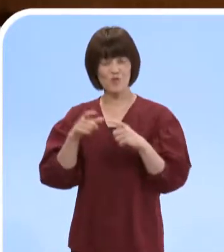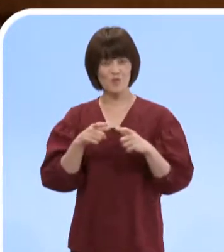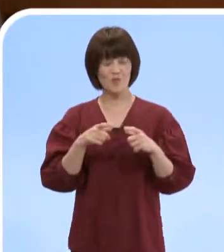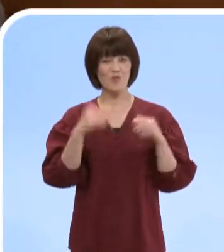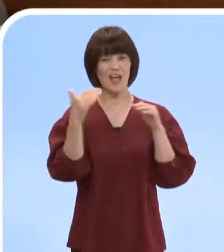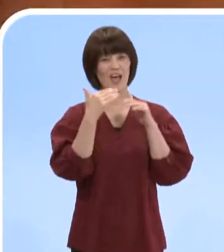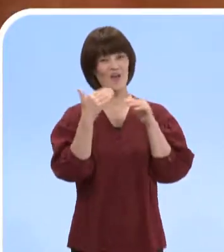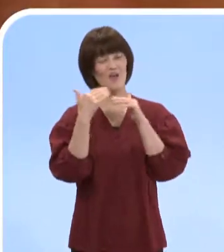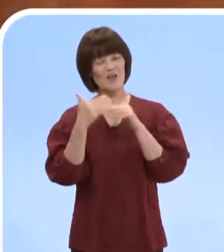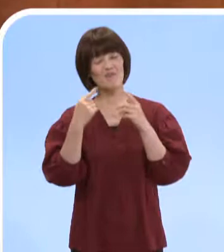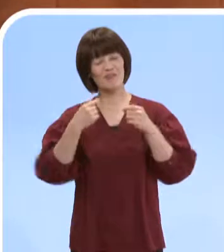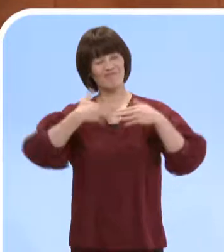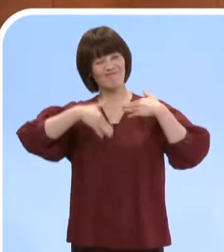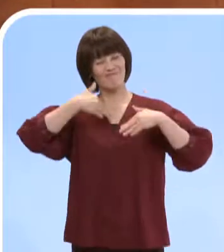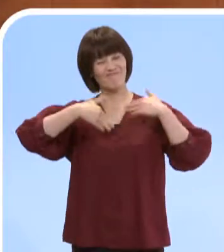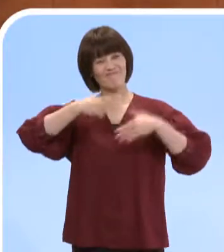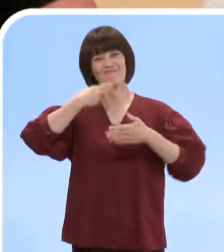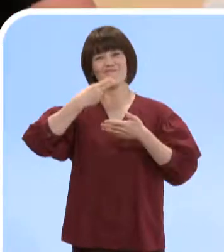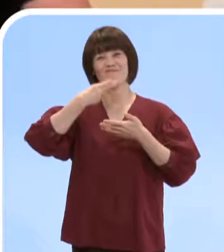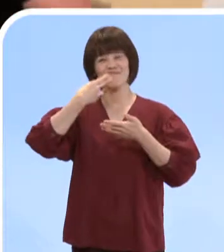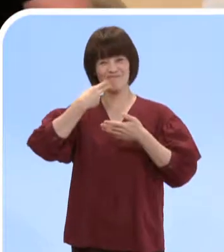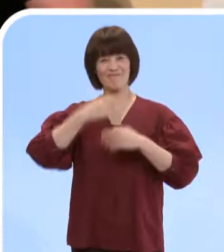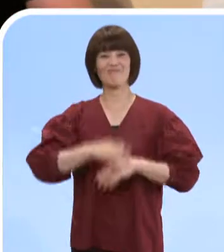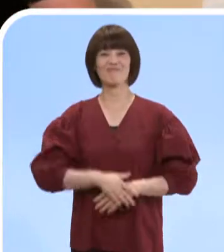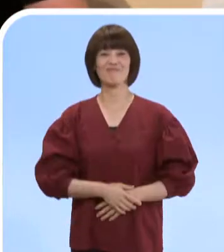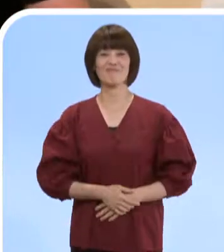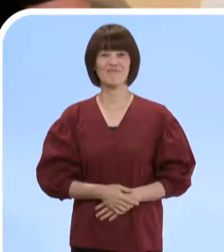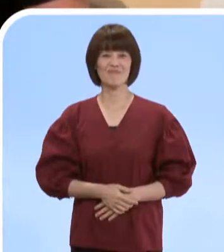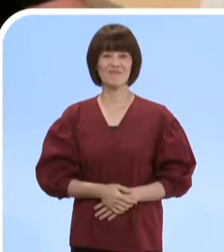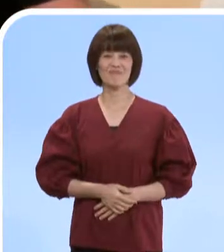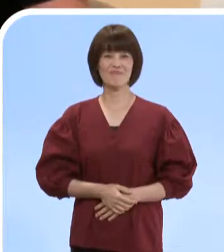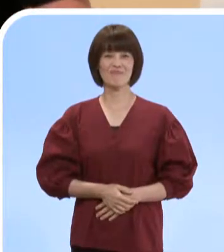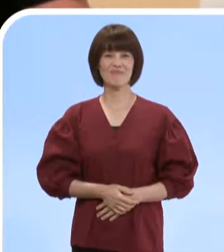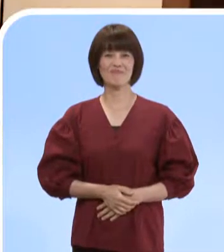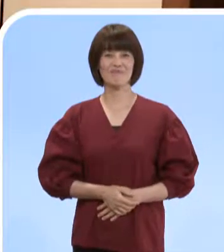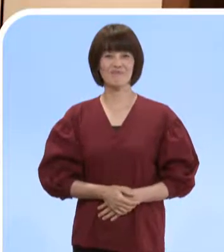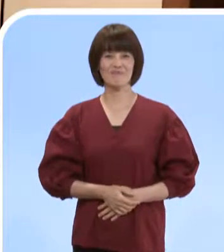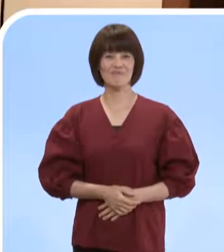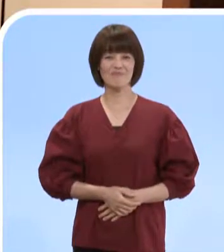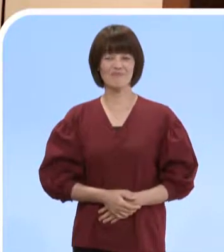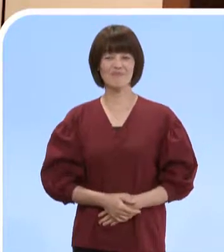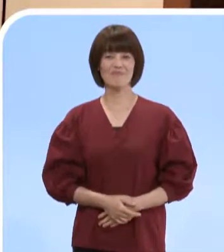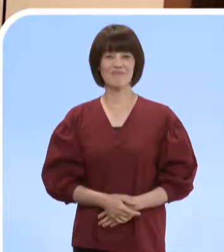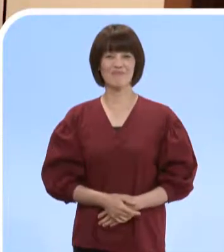べりしながら4人で楽しく夕食タイム。